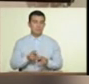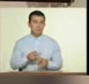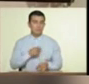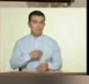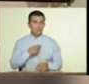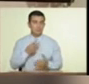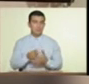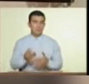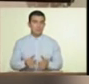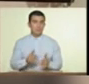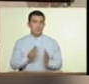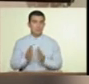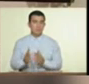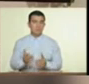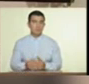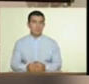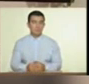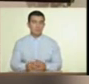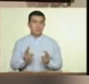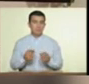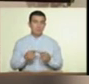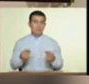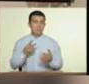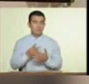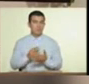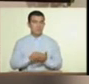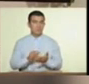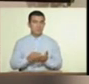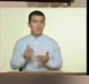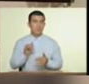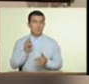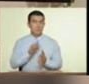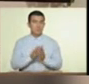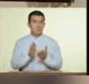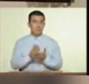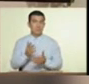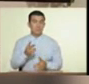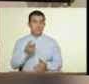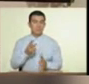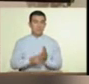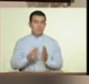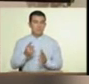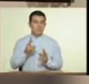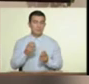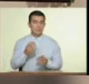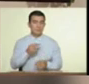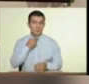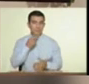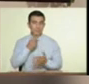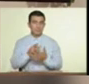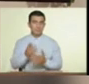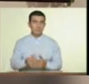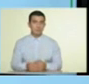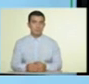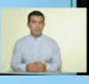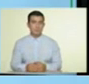takrorlab oldik. Endi esa masalalar yechishimiz mumkin. Darsligingizdagi 281 masalaga e'tiboringizni